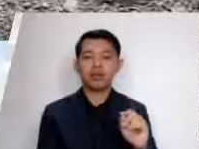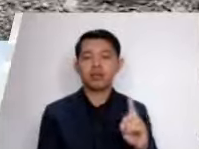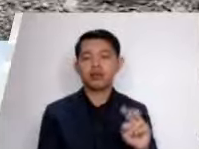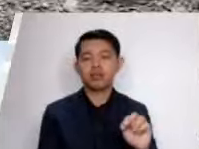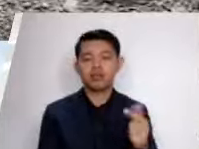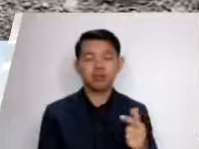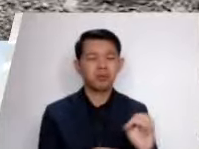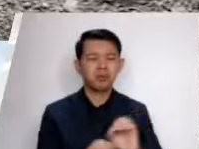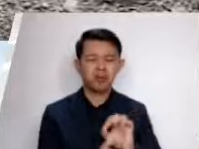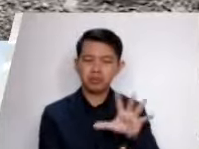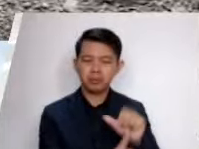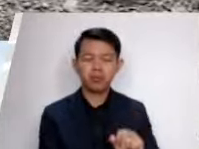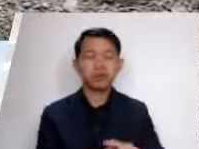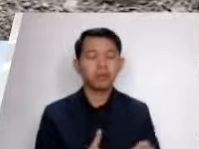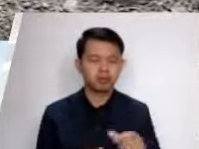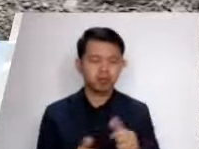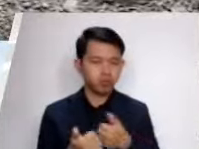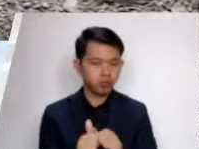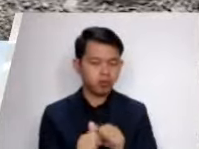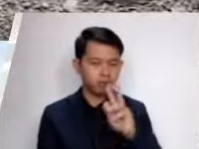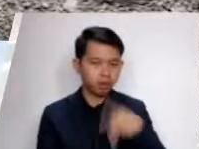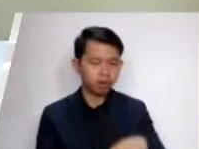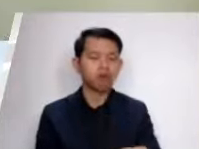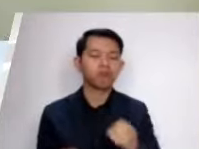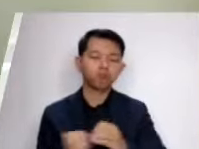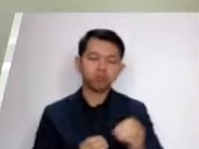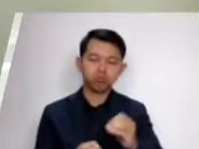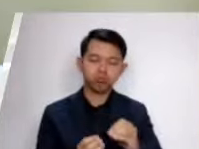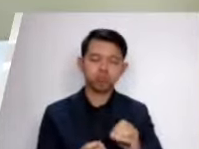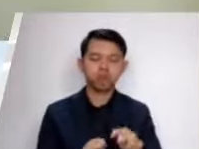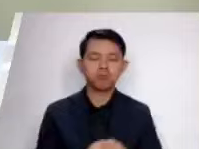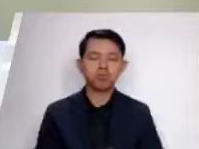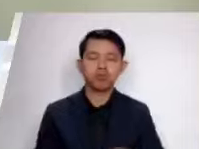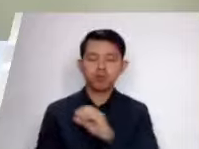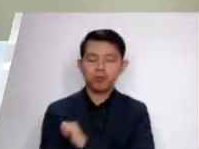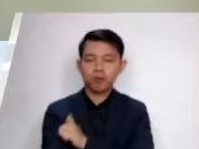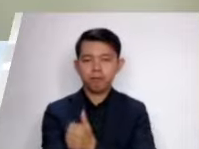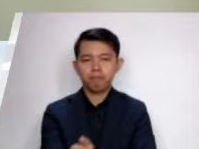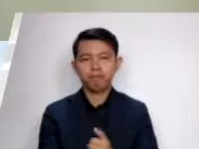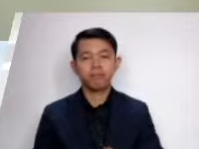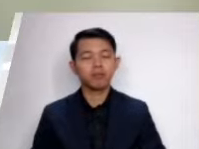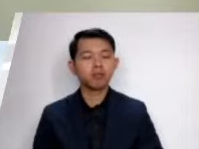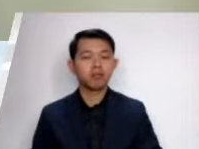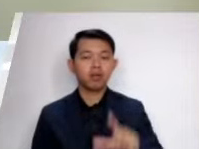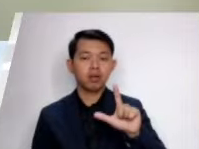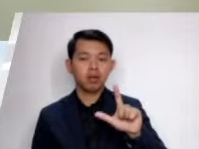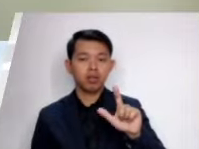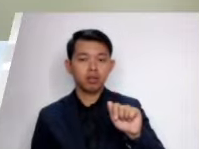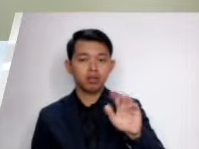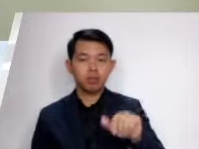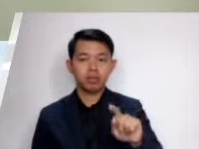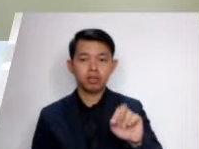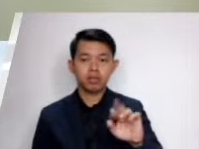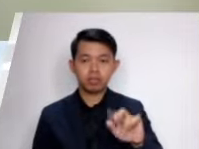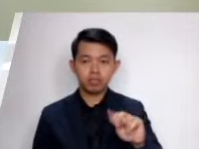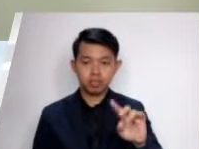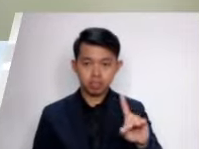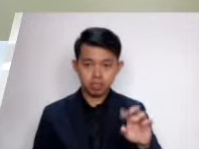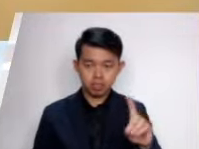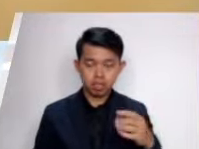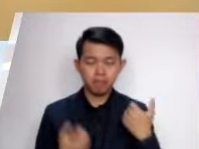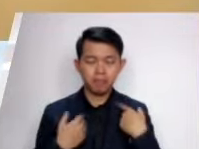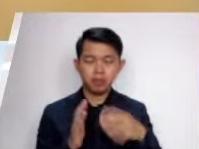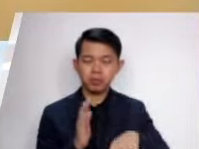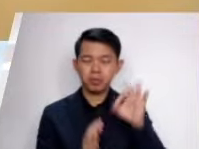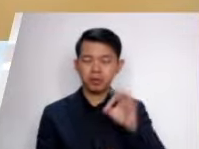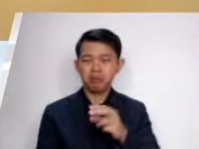follow-up operation ang mga otoridad. Sa La Trinidad naman, 2 sako ng marijuana ang natagpuan sa tabing kalsada